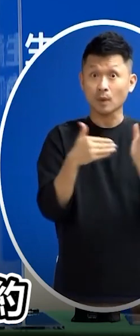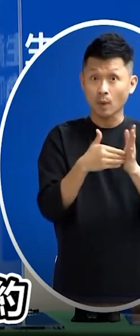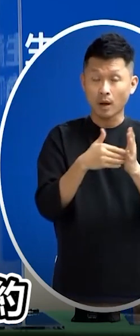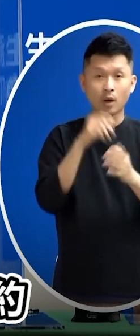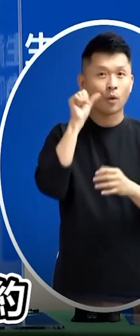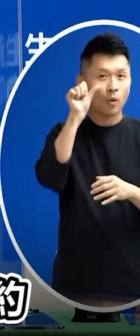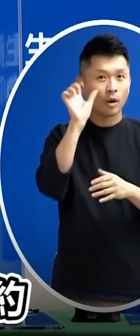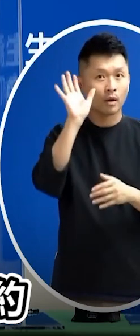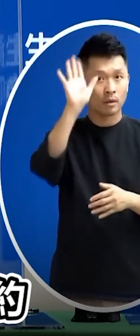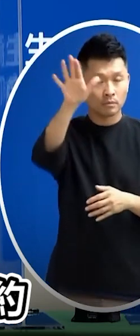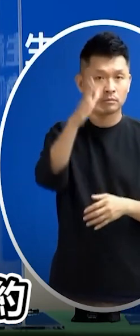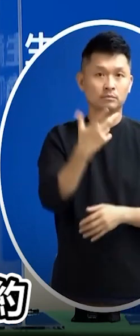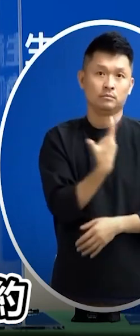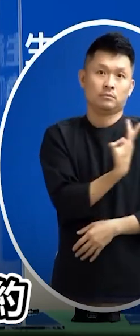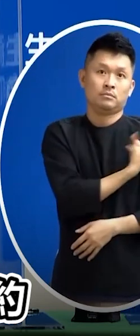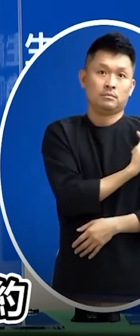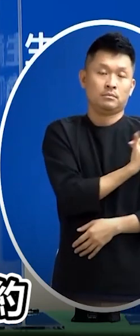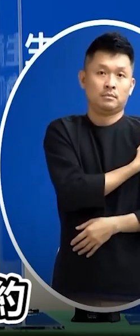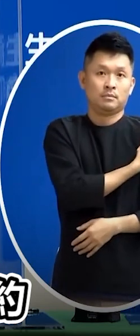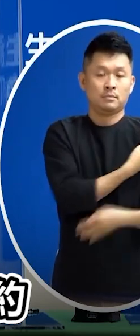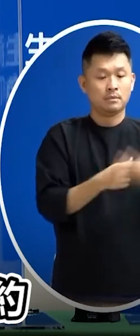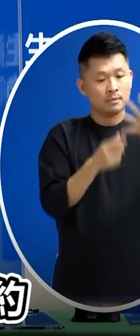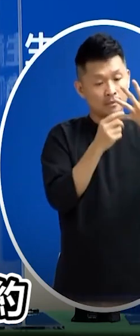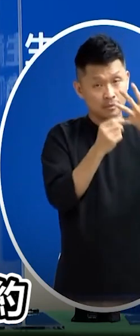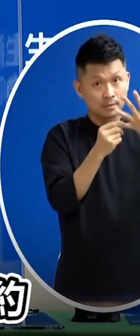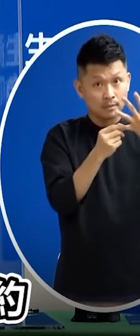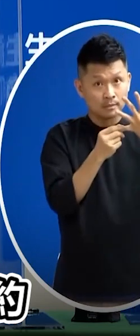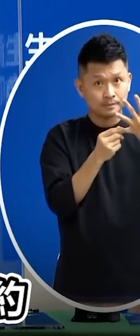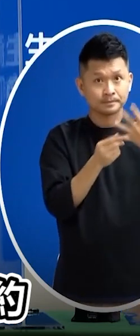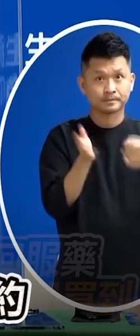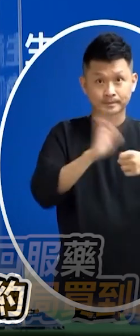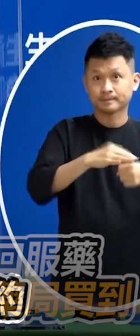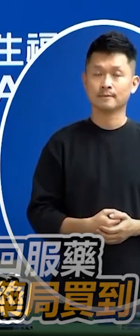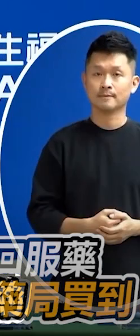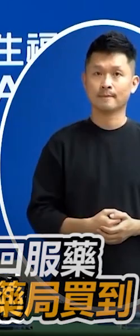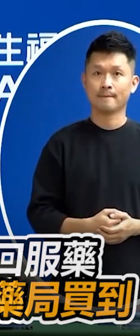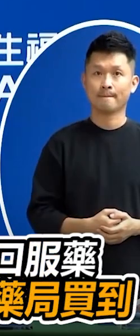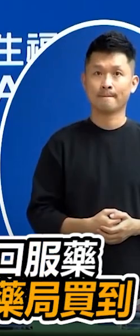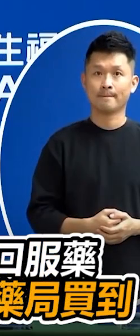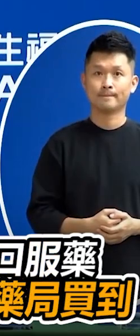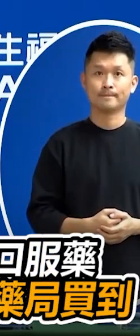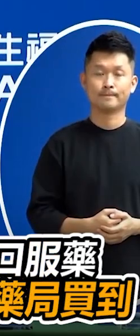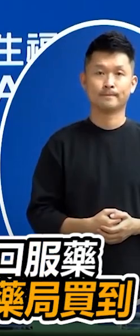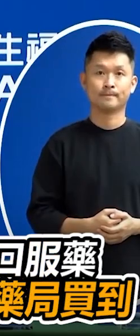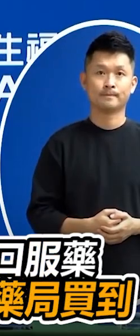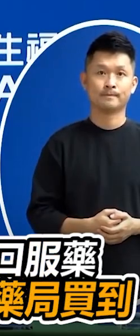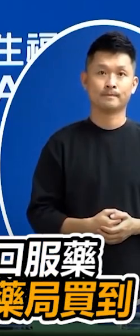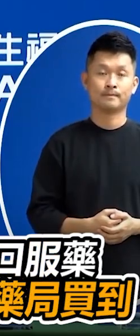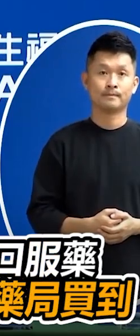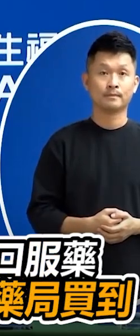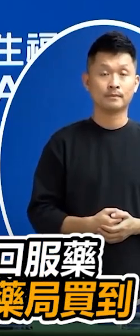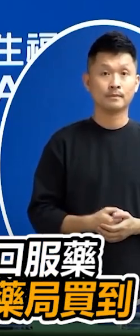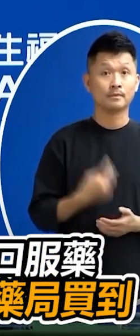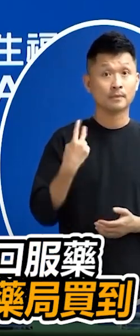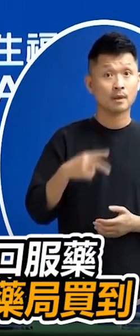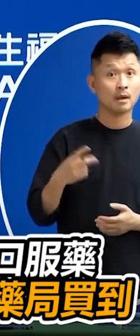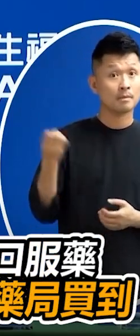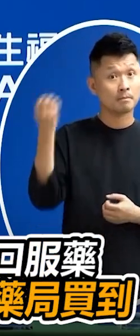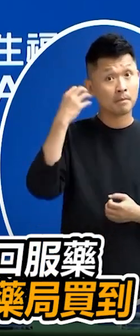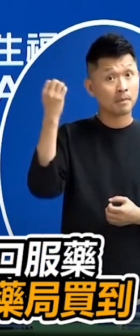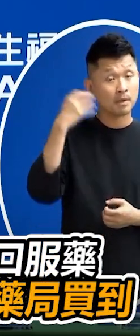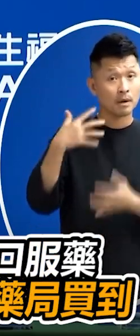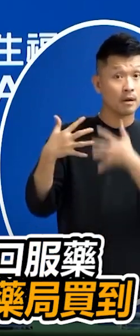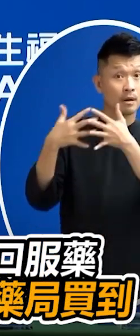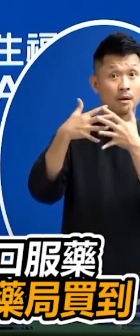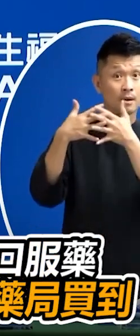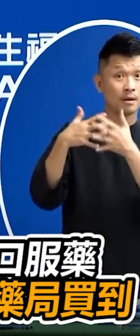5个月可以打，可以接种第二次的追加剂。在大家有些在传说，在美国在用这个